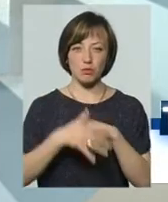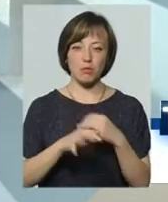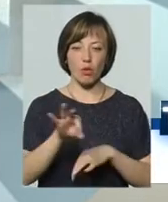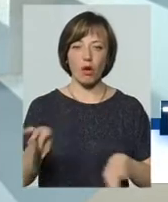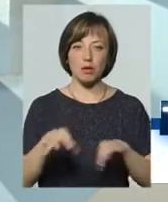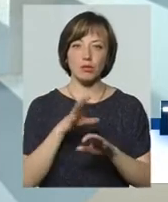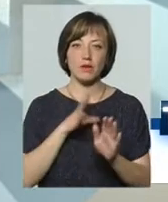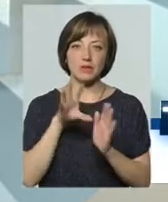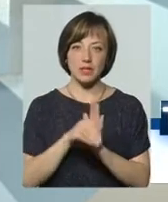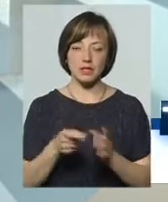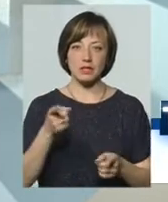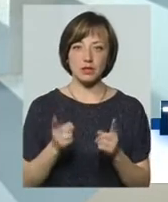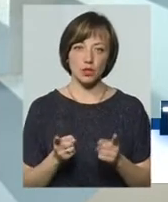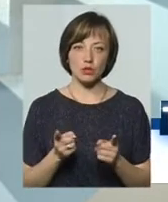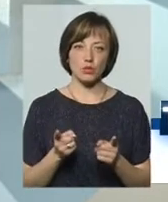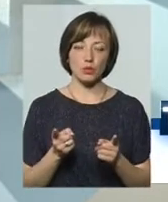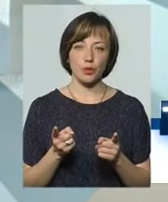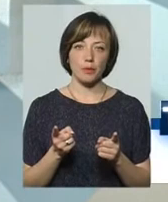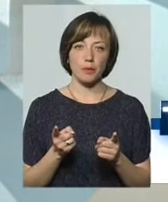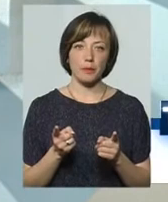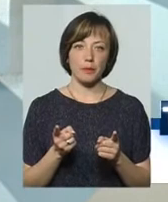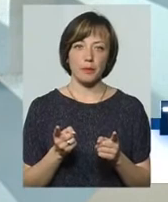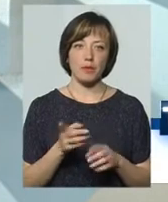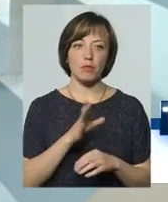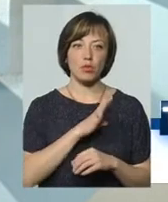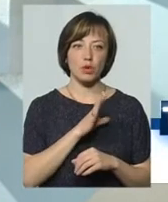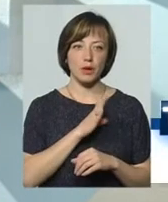які були втілені, вони дійсно, ну, вони були